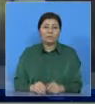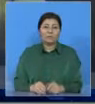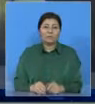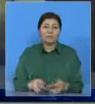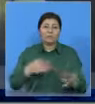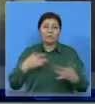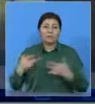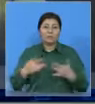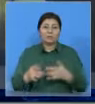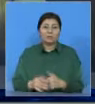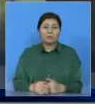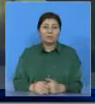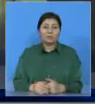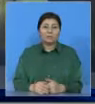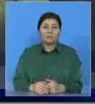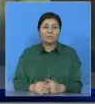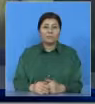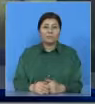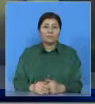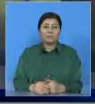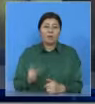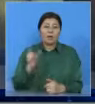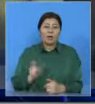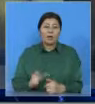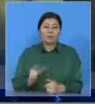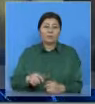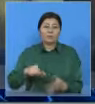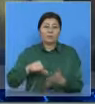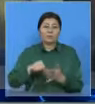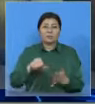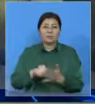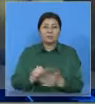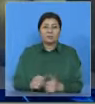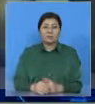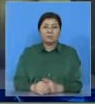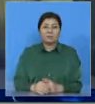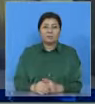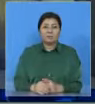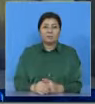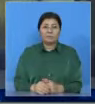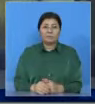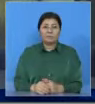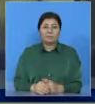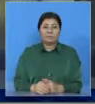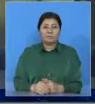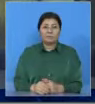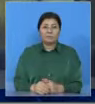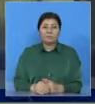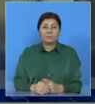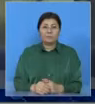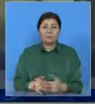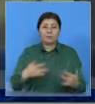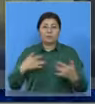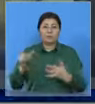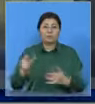тірі адамдар ойнағаннан кейін, бұл жерде тірі организм болғаннан кейін, ол актердің